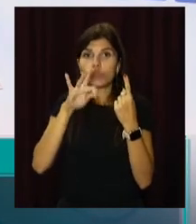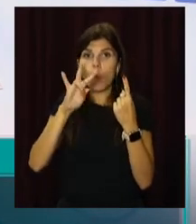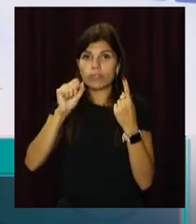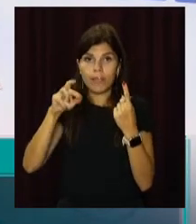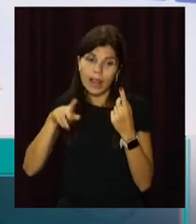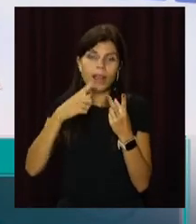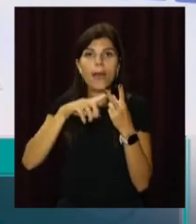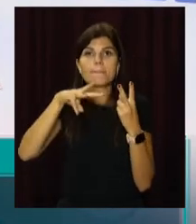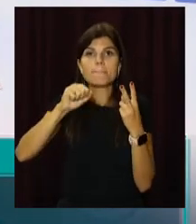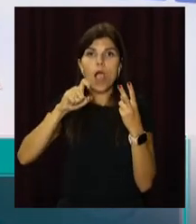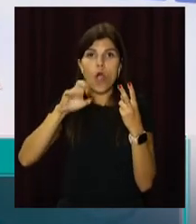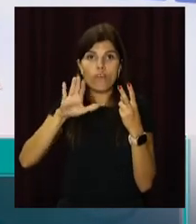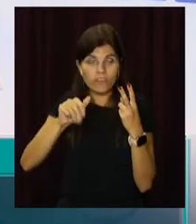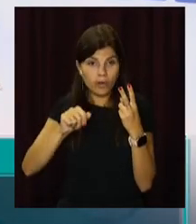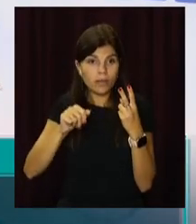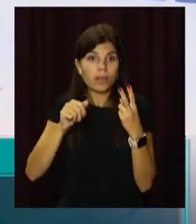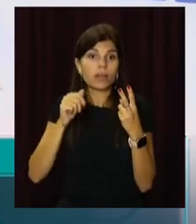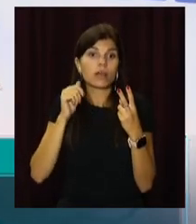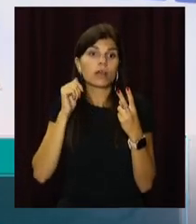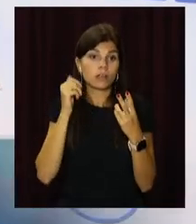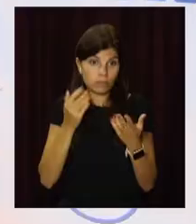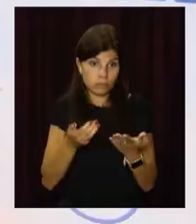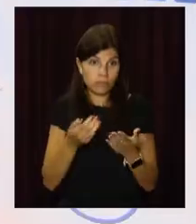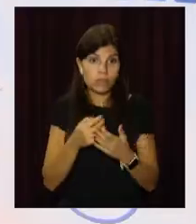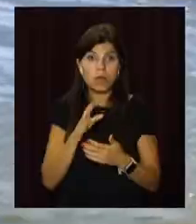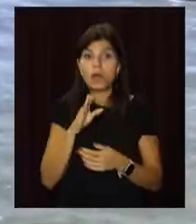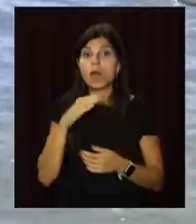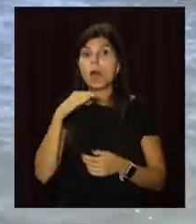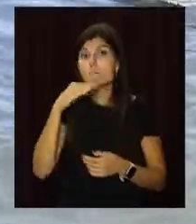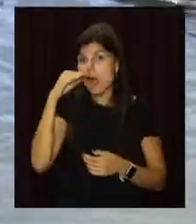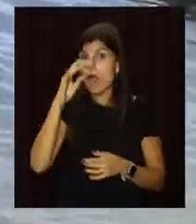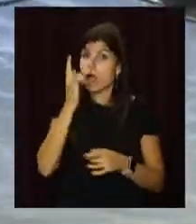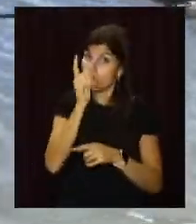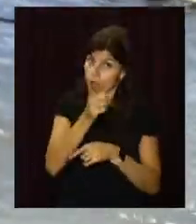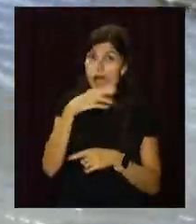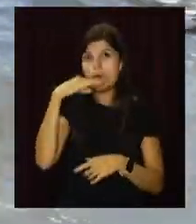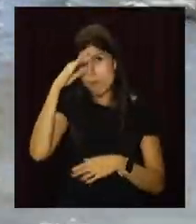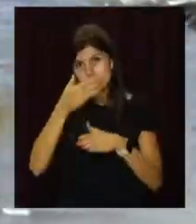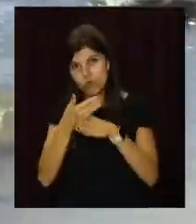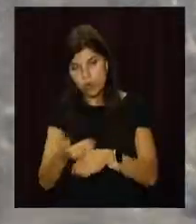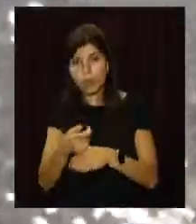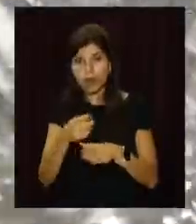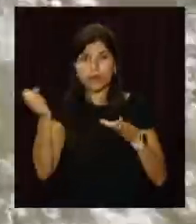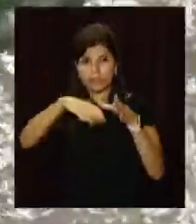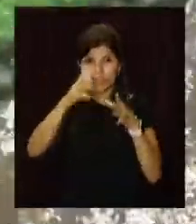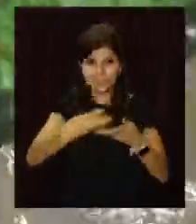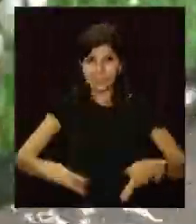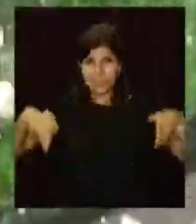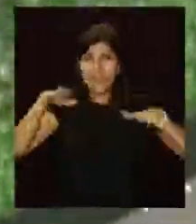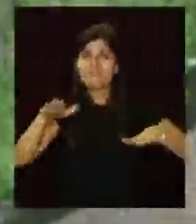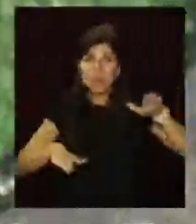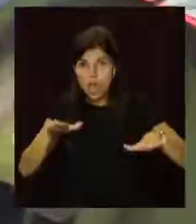маховою, і лови дитина. Батько допомагає. Рибу складають в садок, потім її